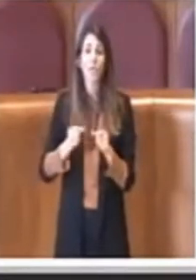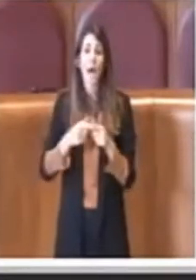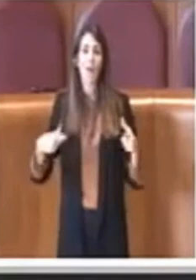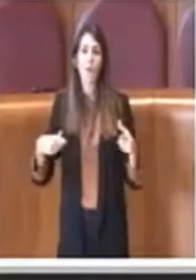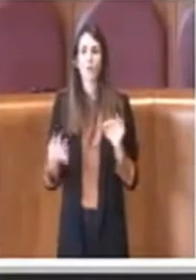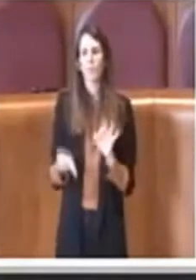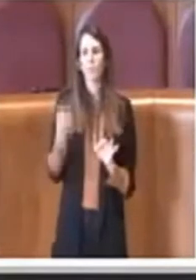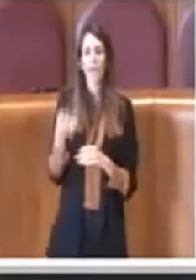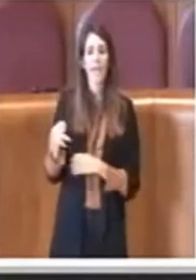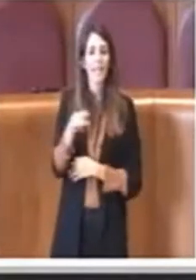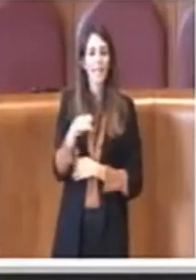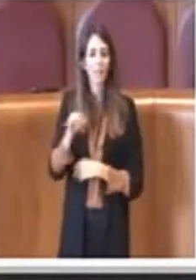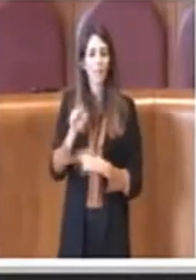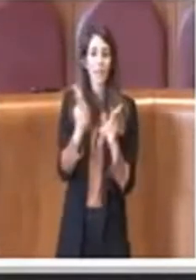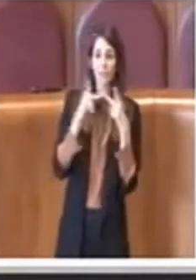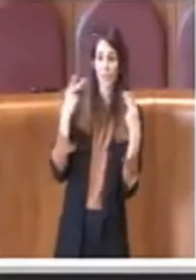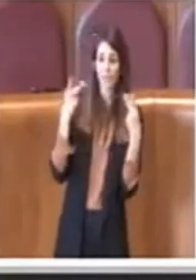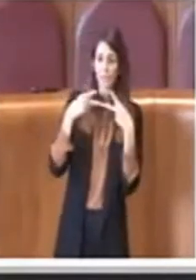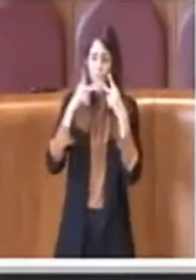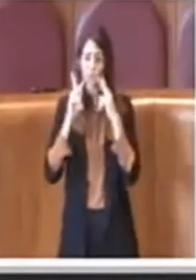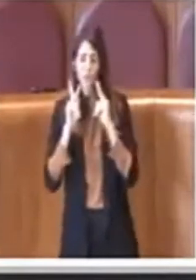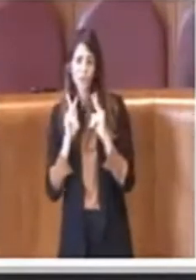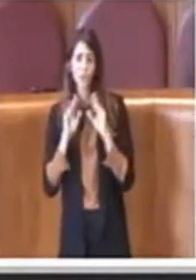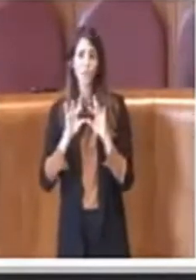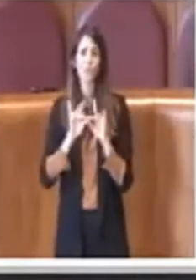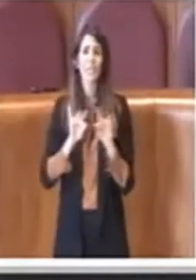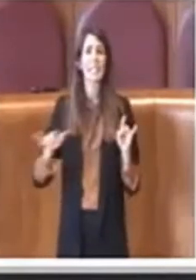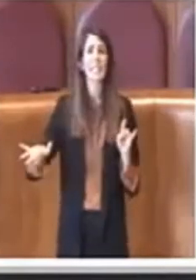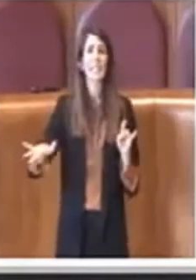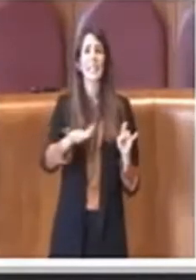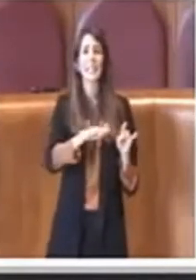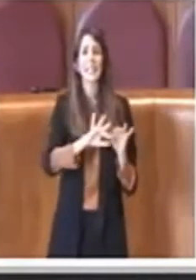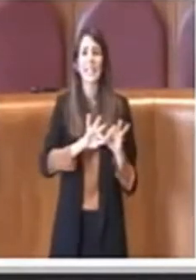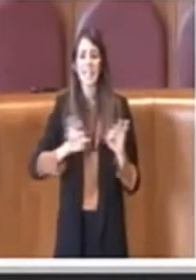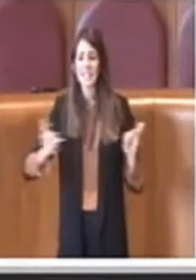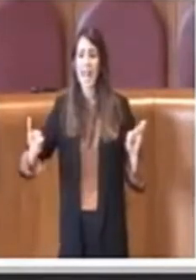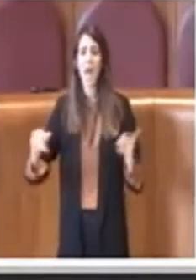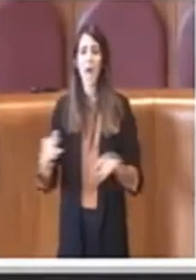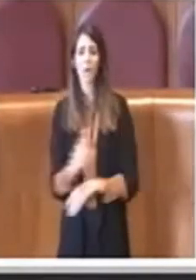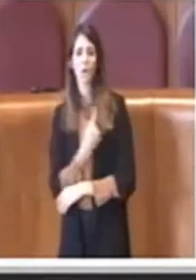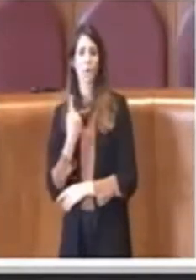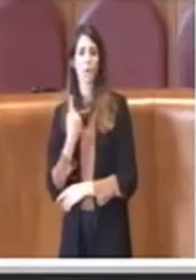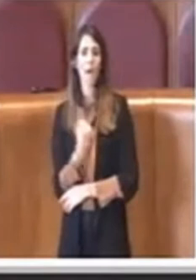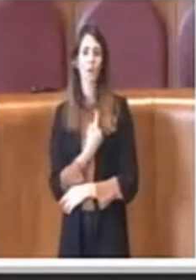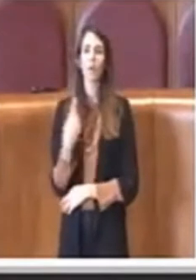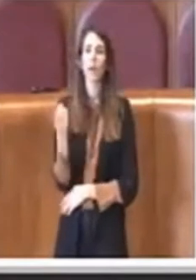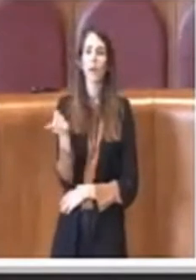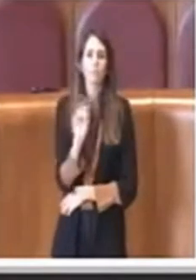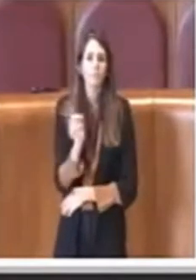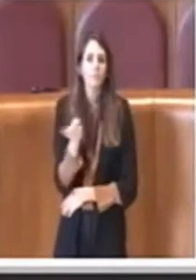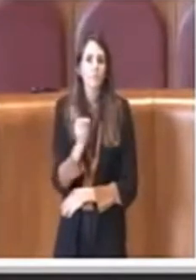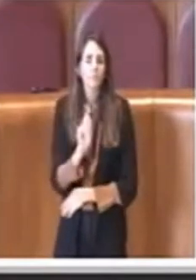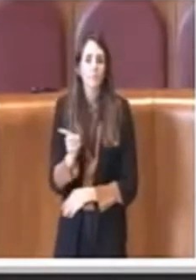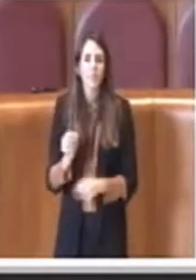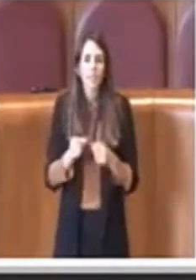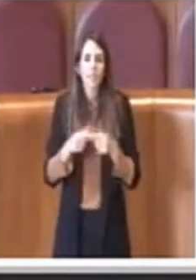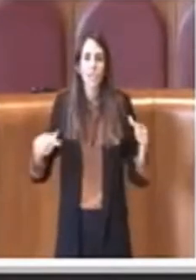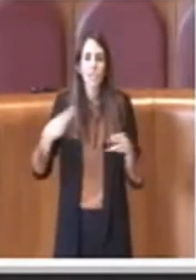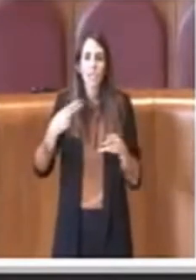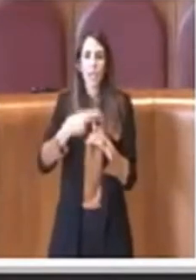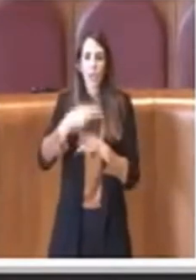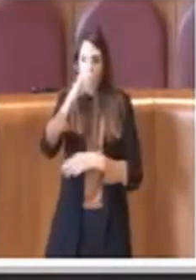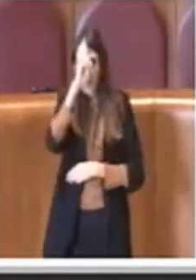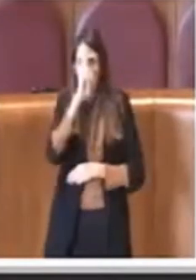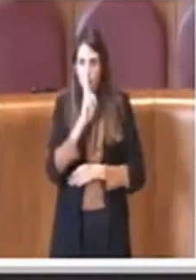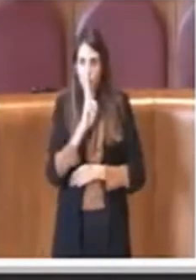o infelice in un deserto in una solitudine è una un ruolo un compito